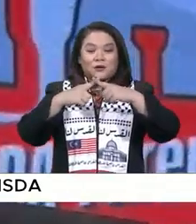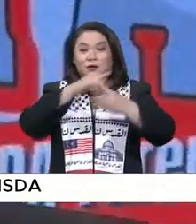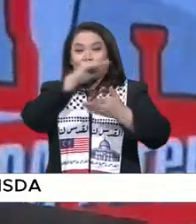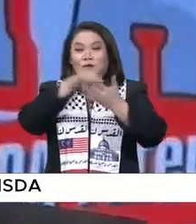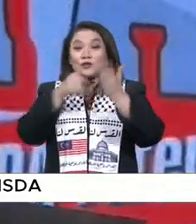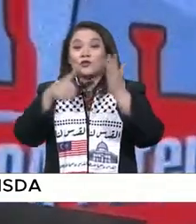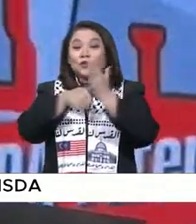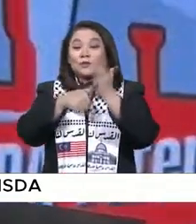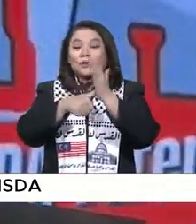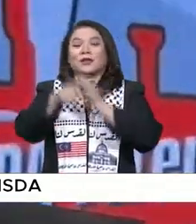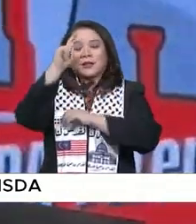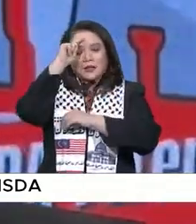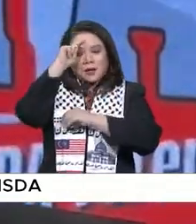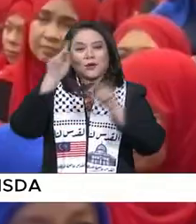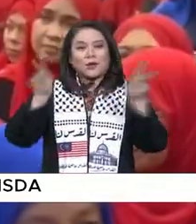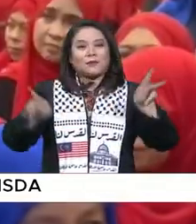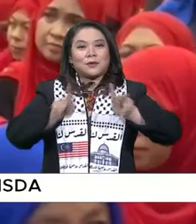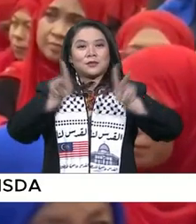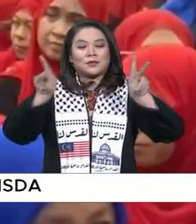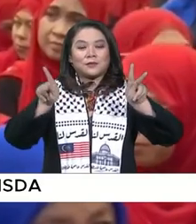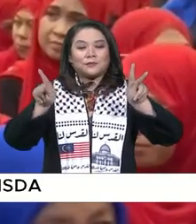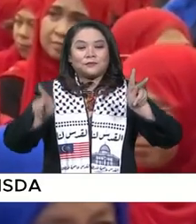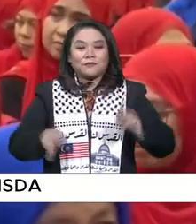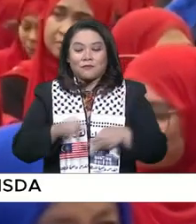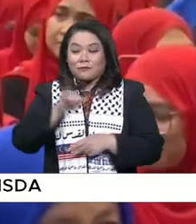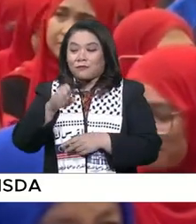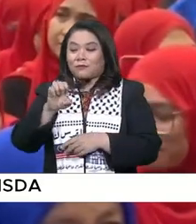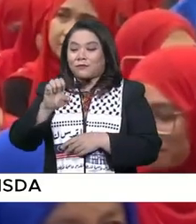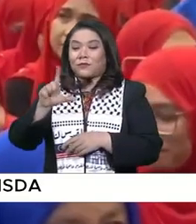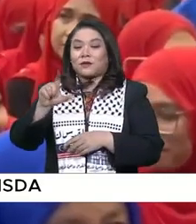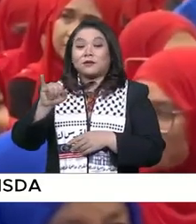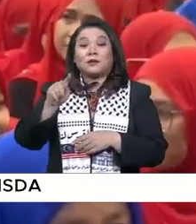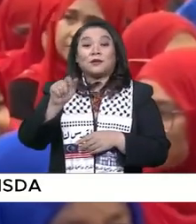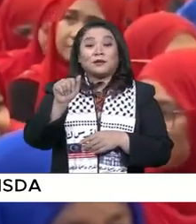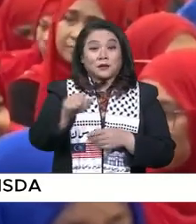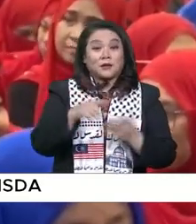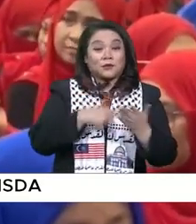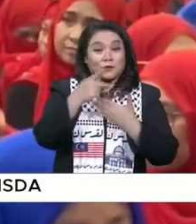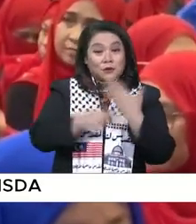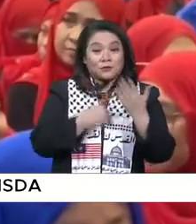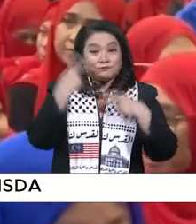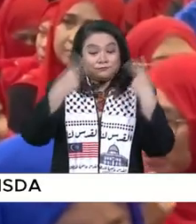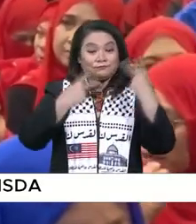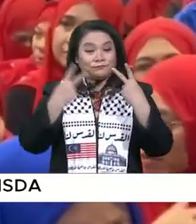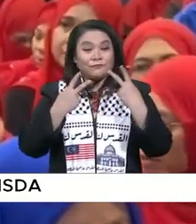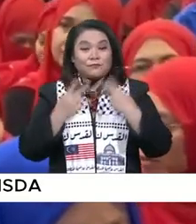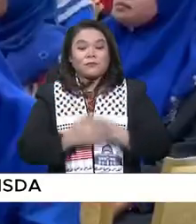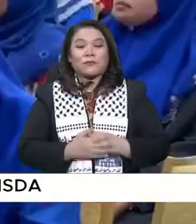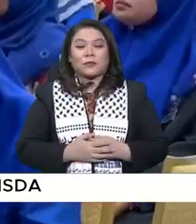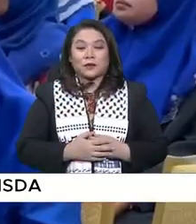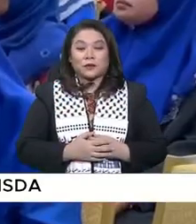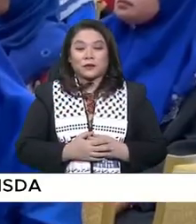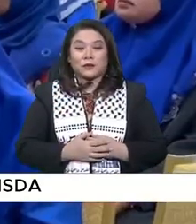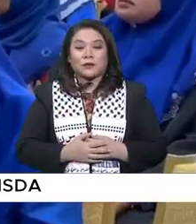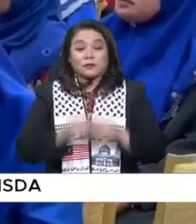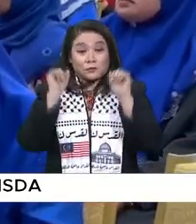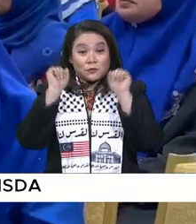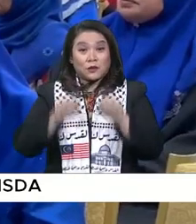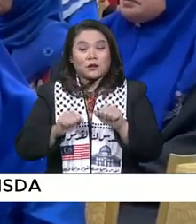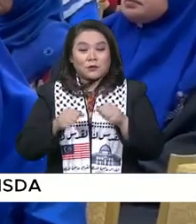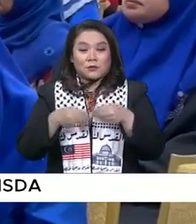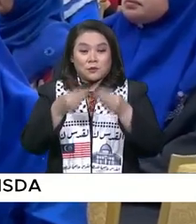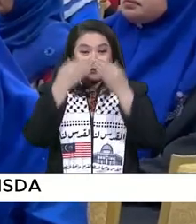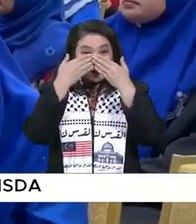belah di Terengganu pada Khamis. Jelita RISDA atau Job Empowerment by Learning and Inclusive Advancement berupaya